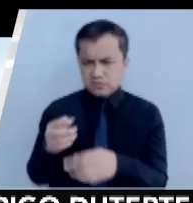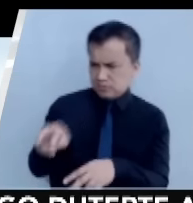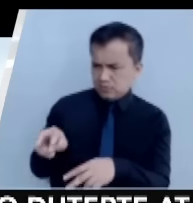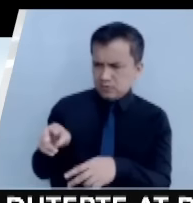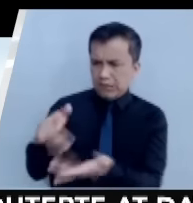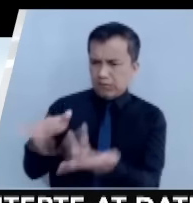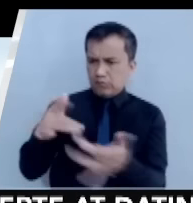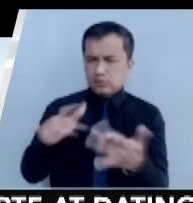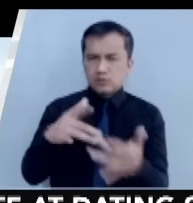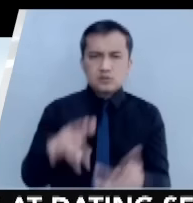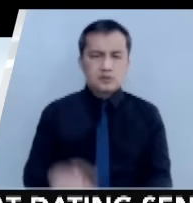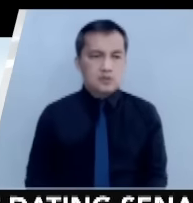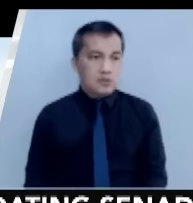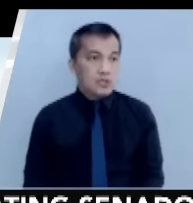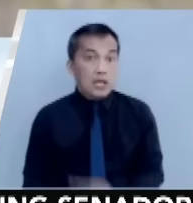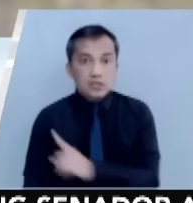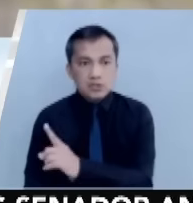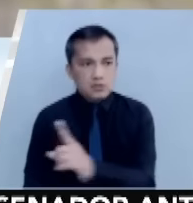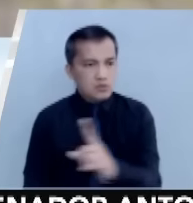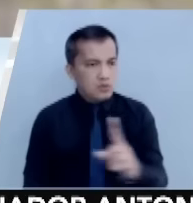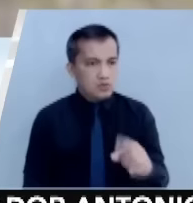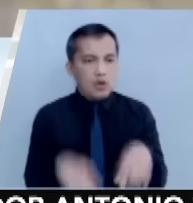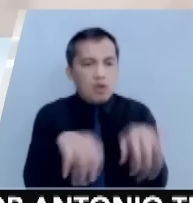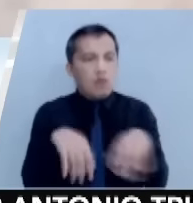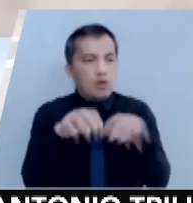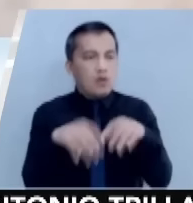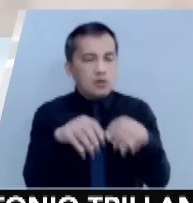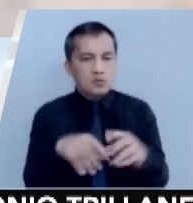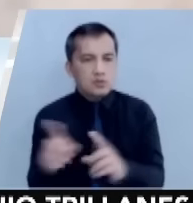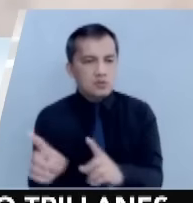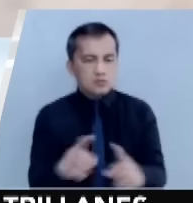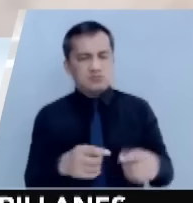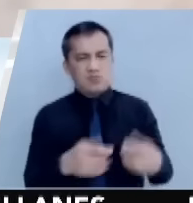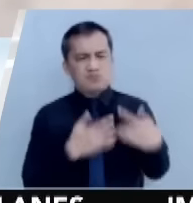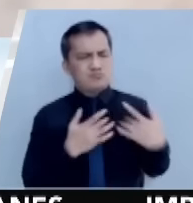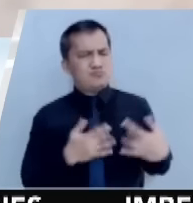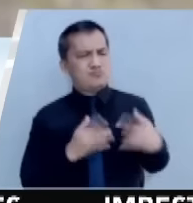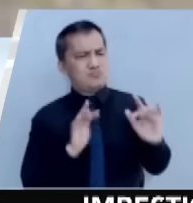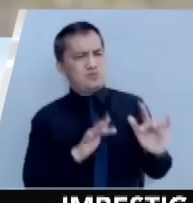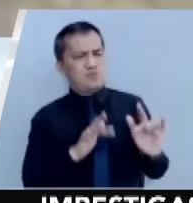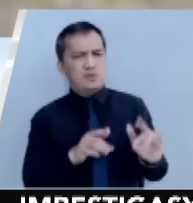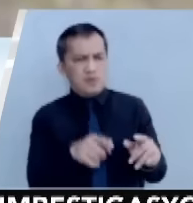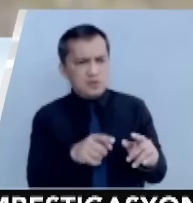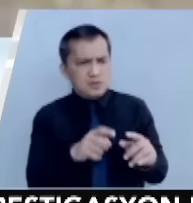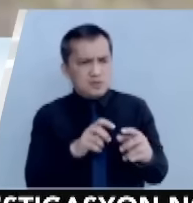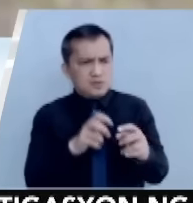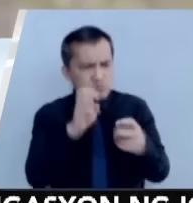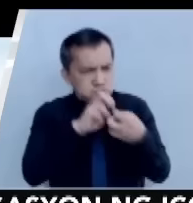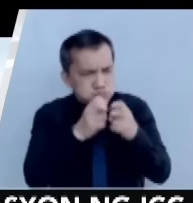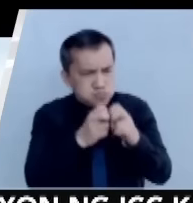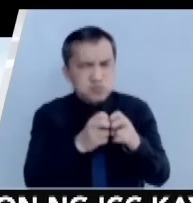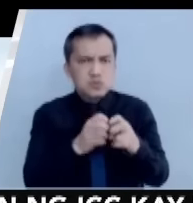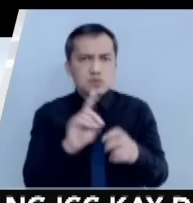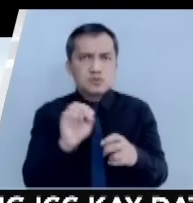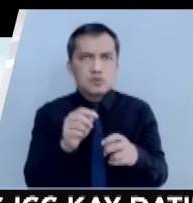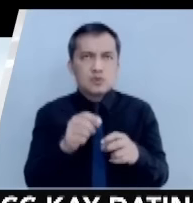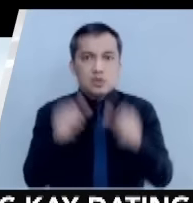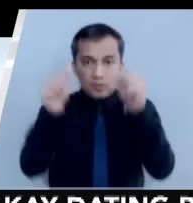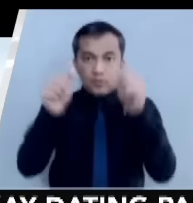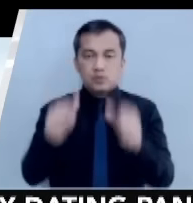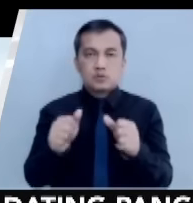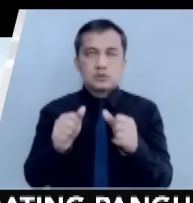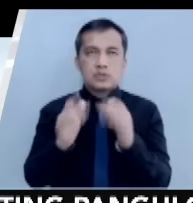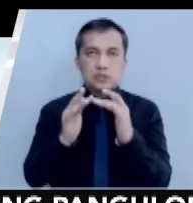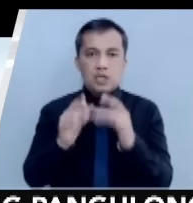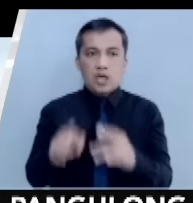Nakita ko siya naglalakad, tumatakbo, parang balisa. Nahabag yung puso ko. Parang problemado tong asong to. Pinost ko siya sa social media. Dito niya napag-alaman